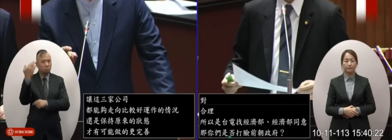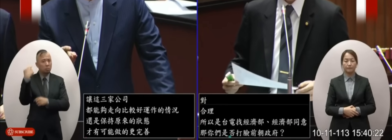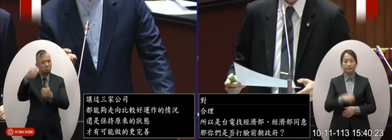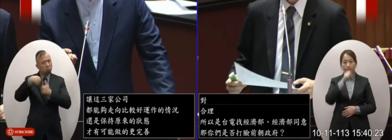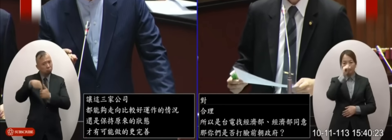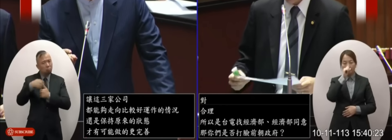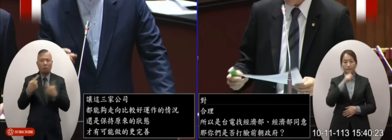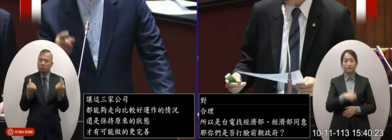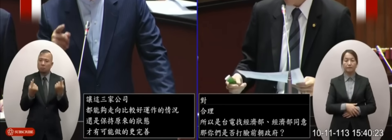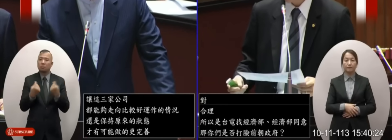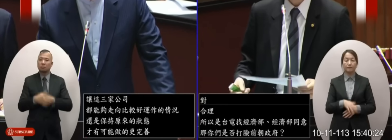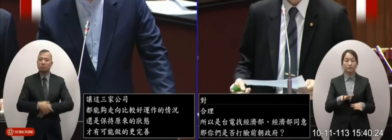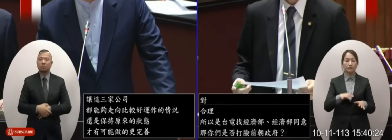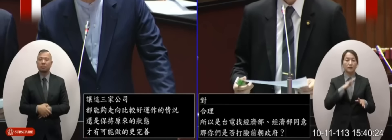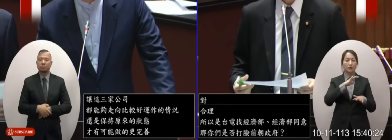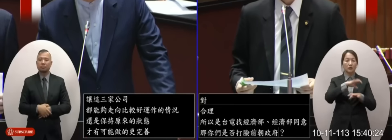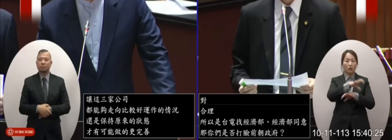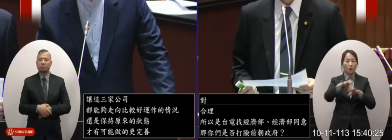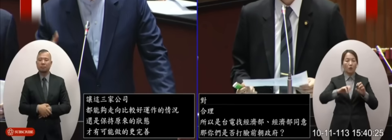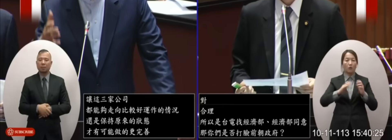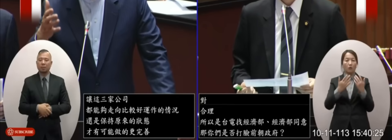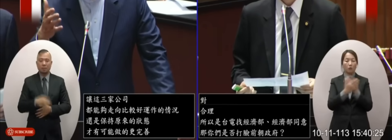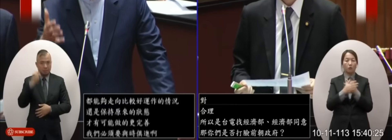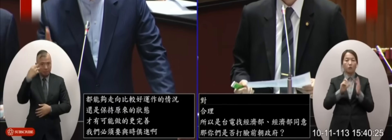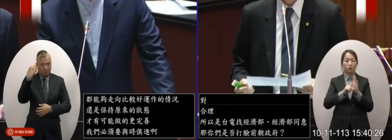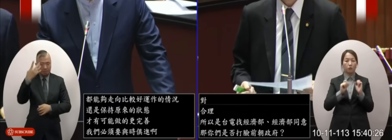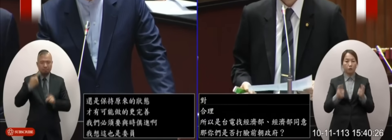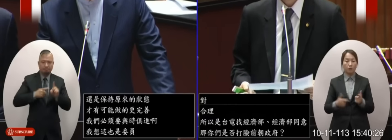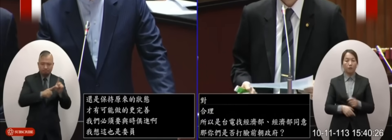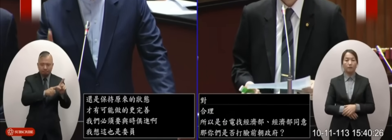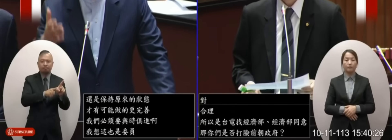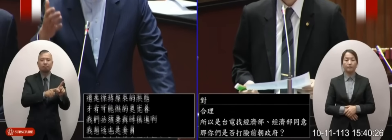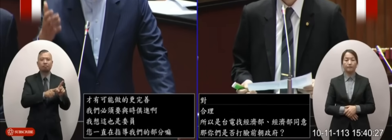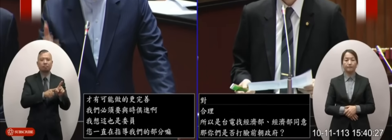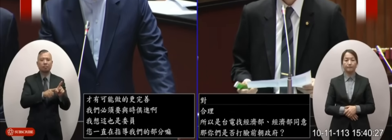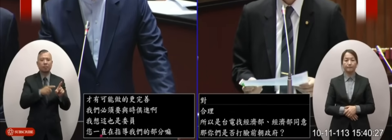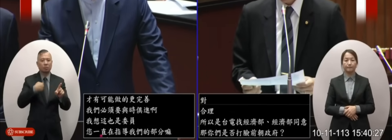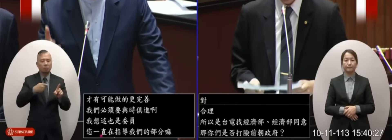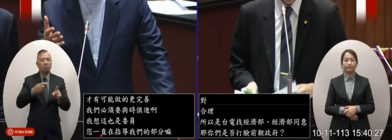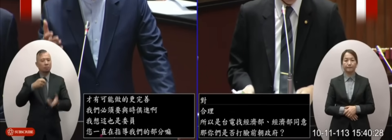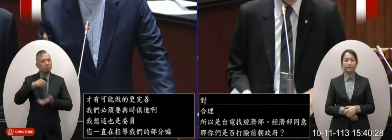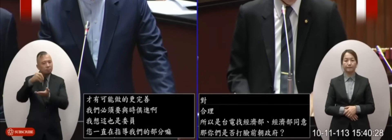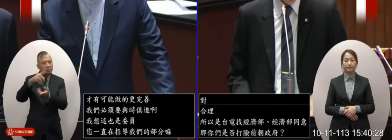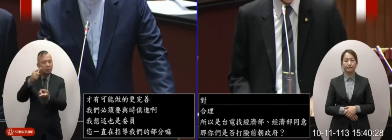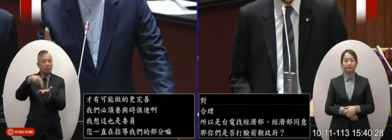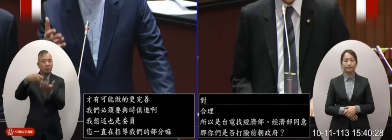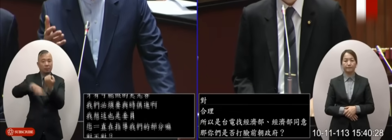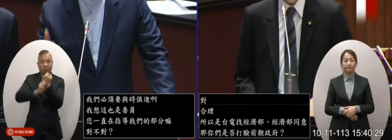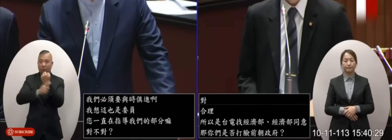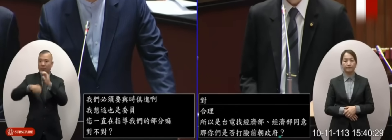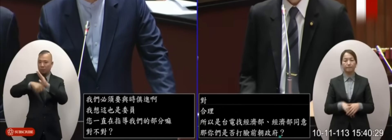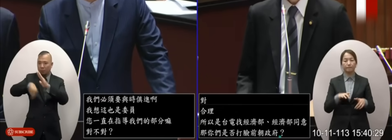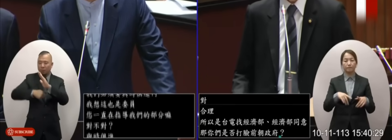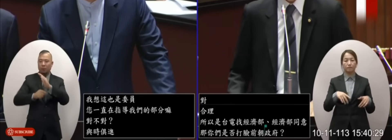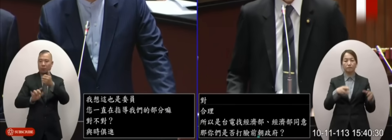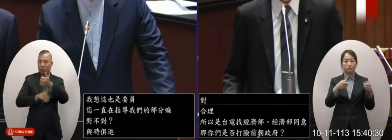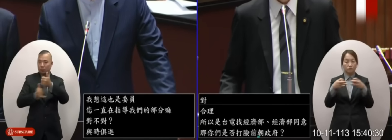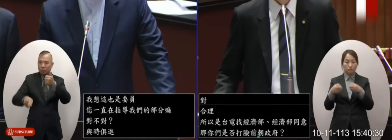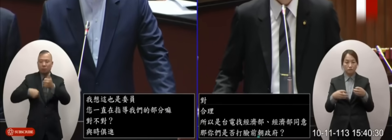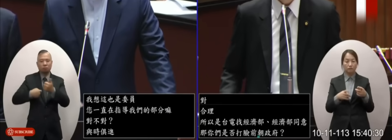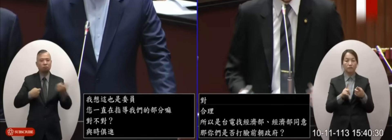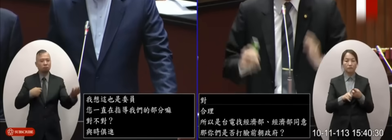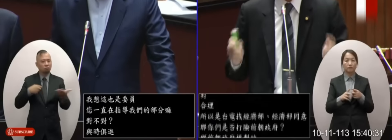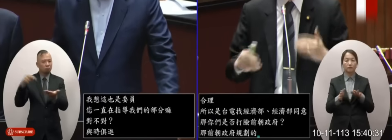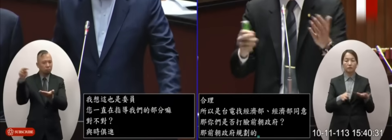嘛。 好，所以 对不对？ 时空环境 与时俱进，然后我们提出来，那请大院所有的委员 来讨论， 同意嘛？ 院